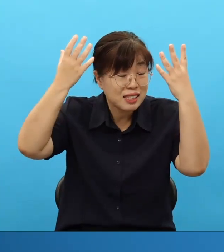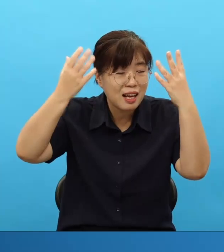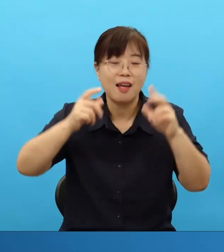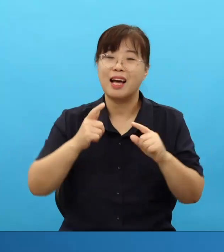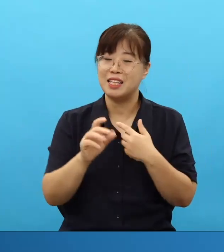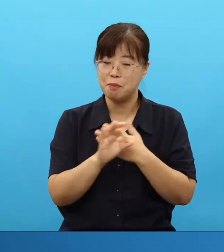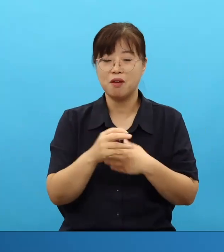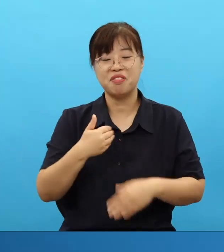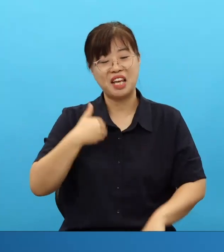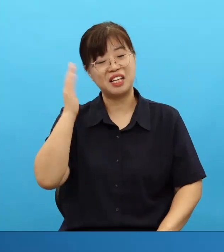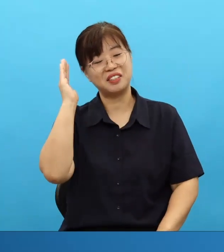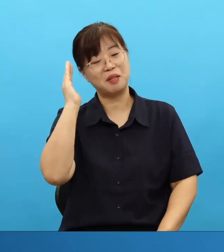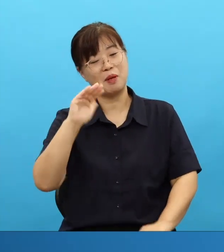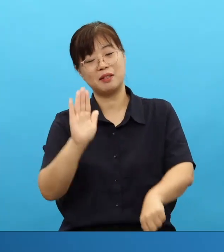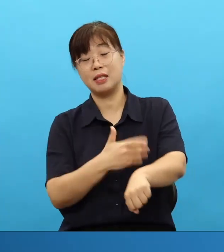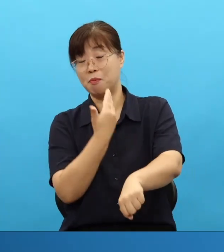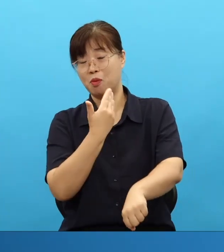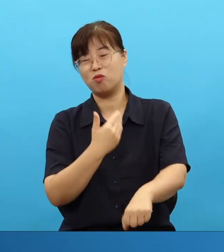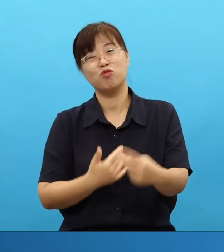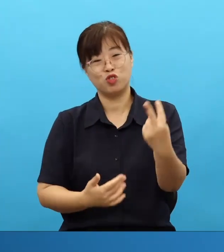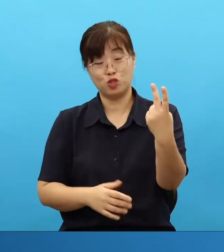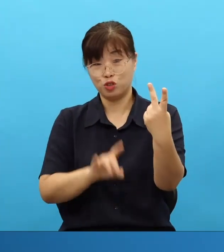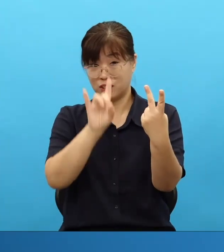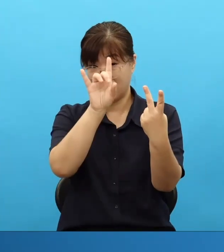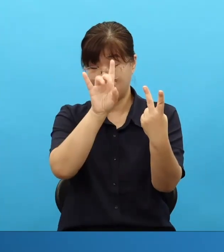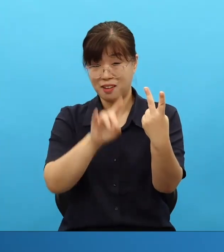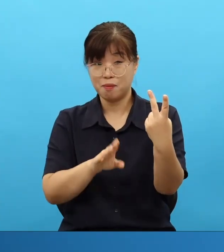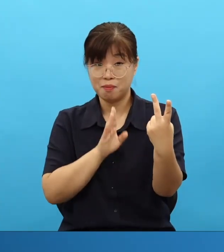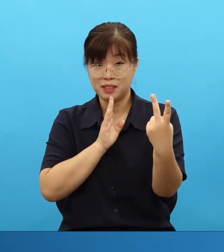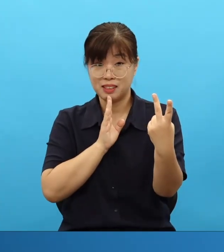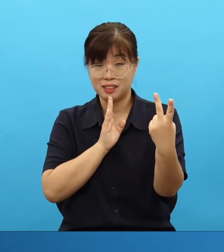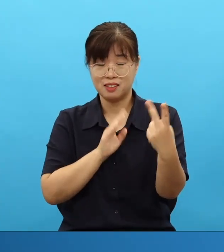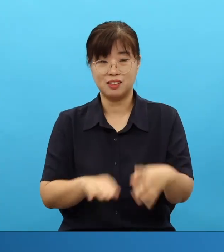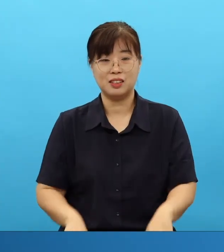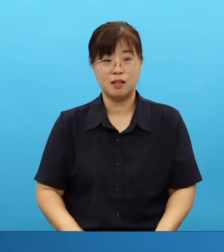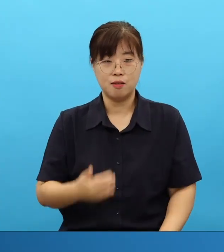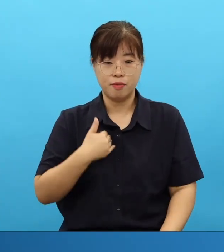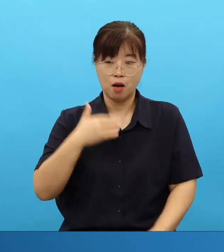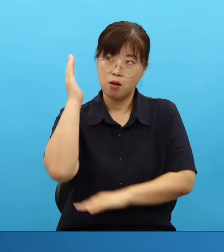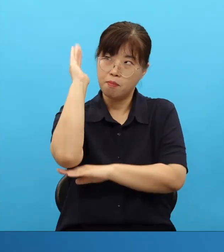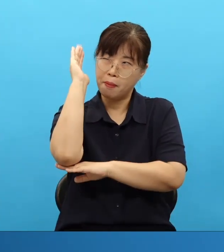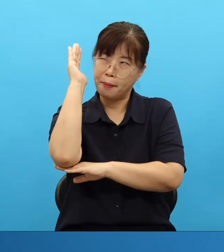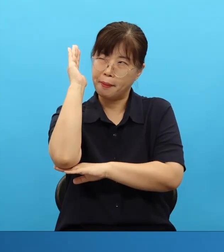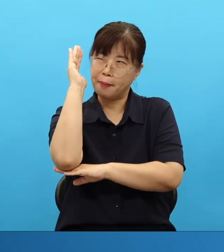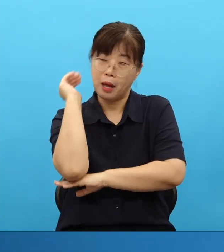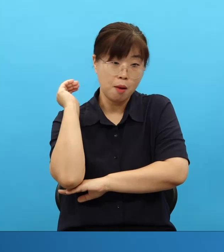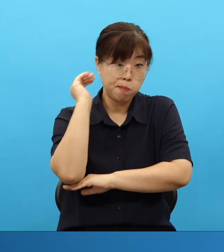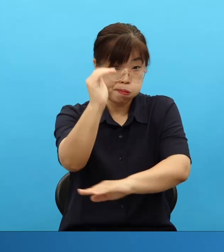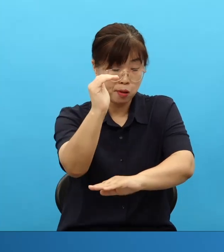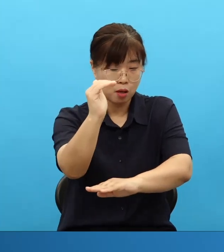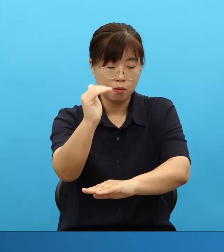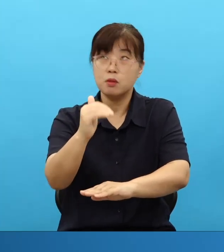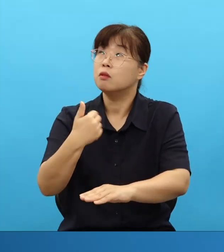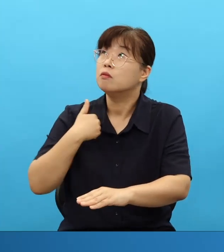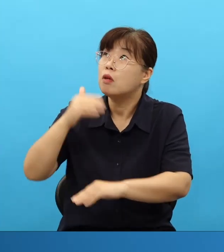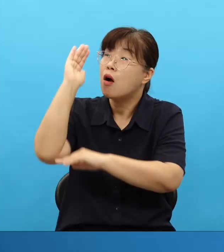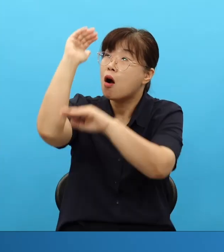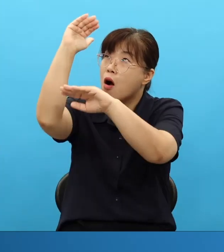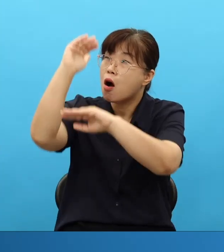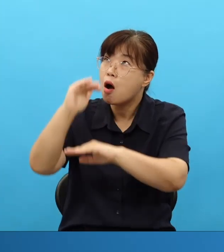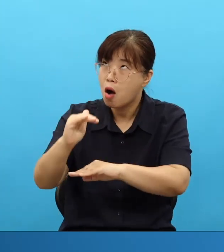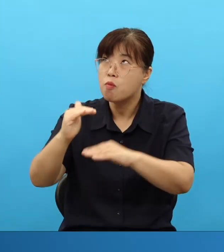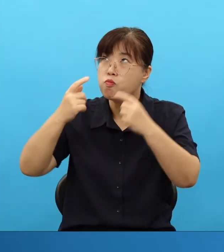못했거나이 이제 어떻게 해 되지 묻지 마시고 하셔야 돼요이